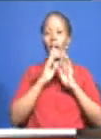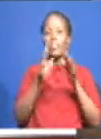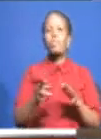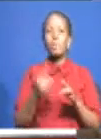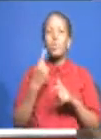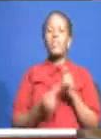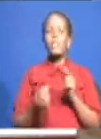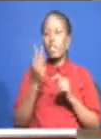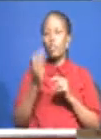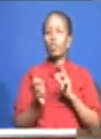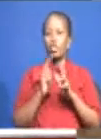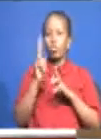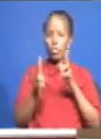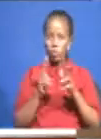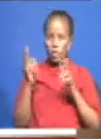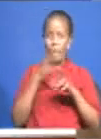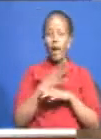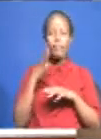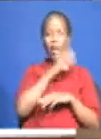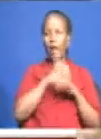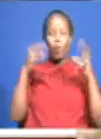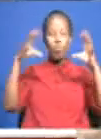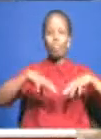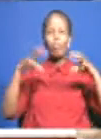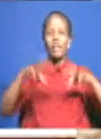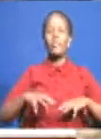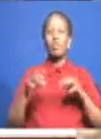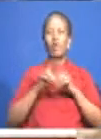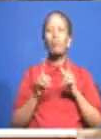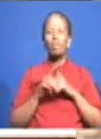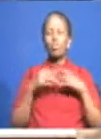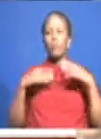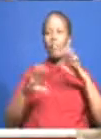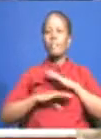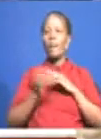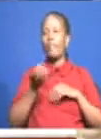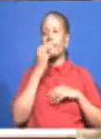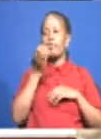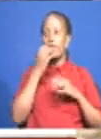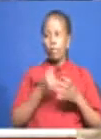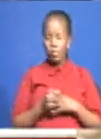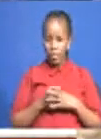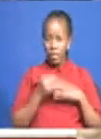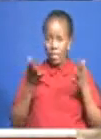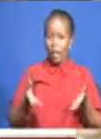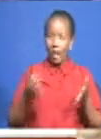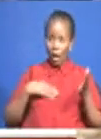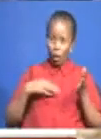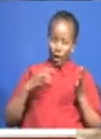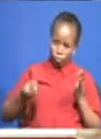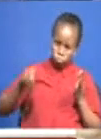ya utafiti wa mvua wa masika na hali ya kujitosheleza kwa chakula. Hii inaashiria ongezeko la asilimia